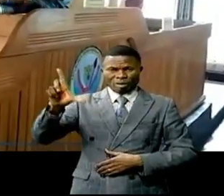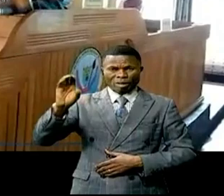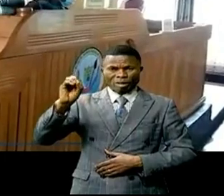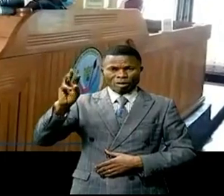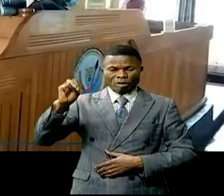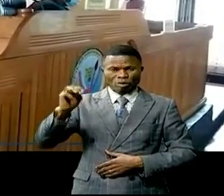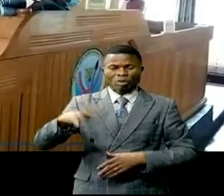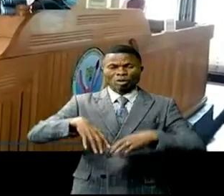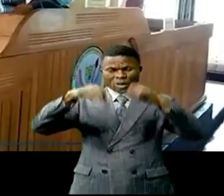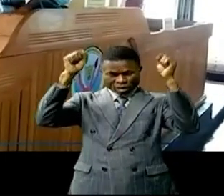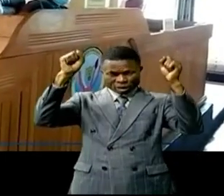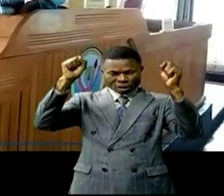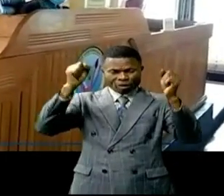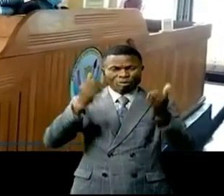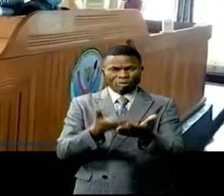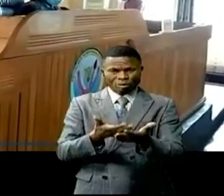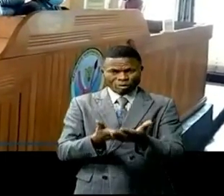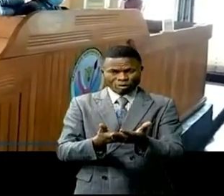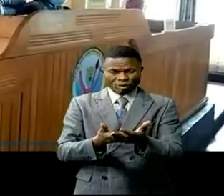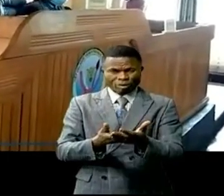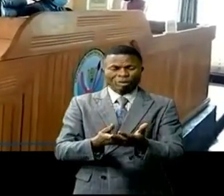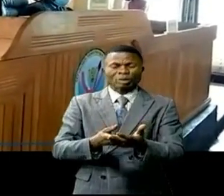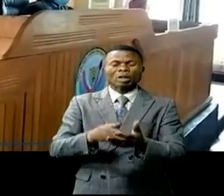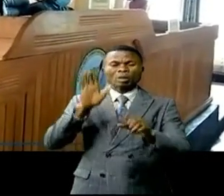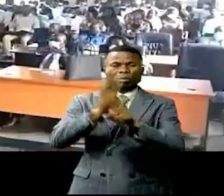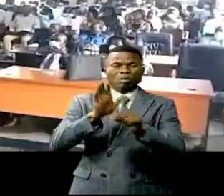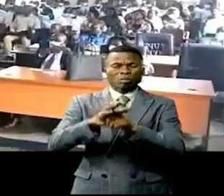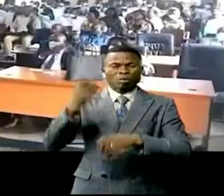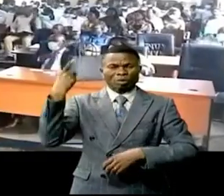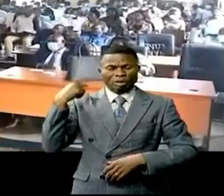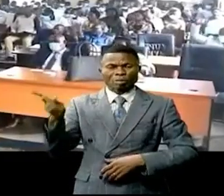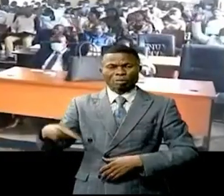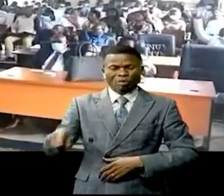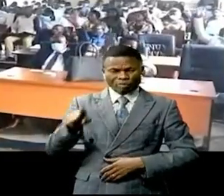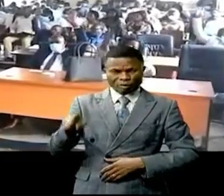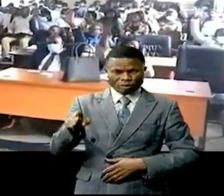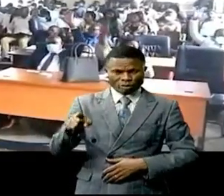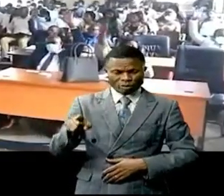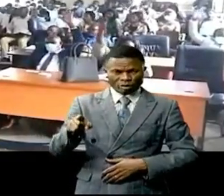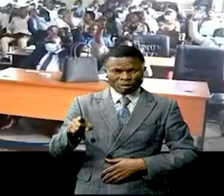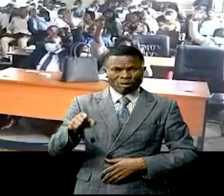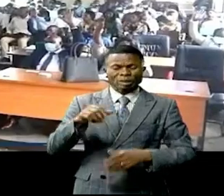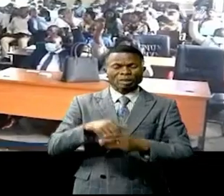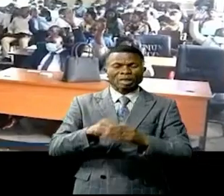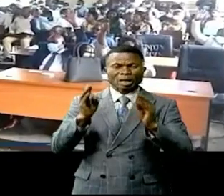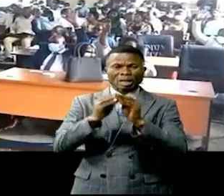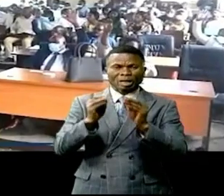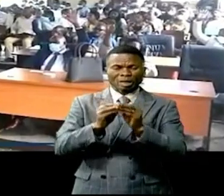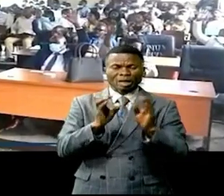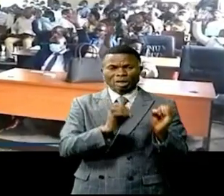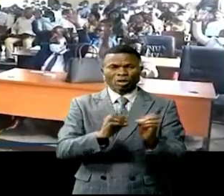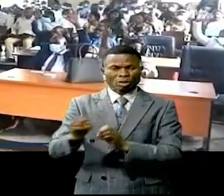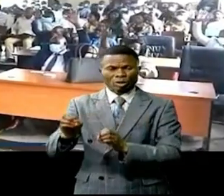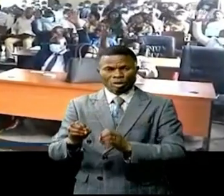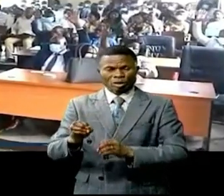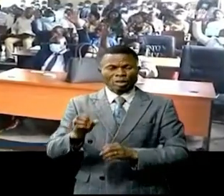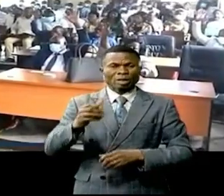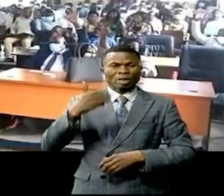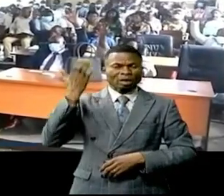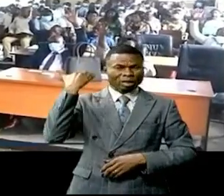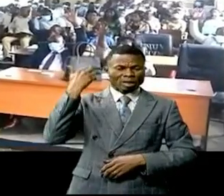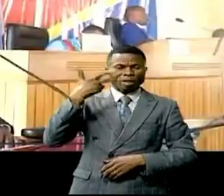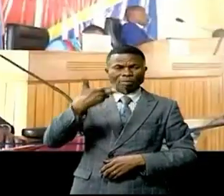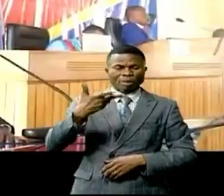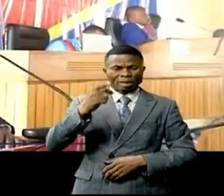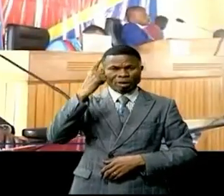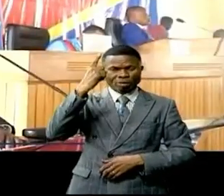d'être déclaré recevable par la majorité des honorables députés provinciaux dans la plénière organisée ce mercredi